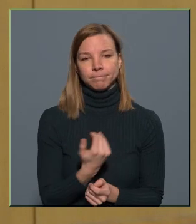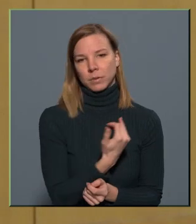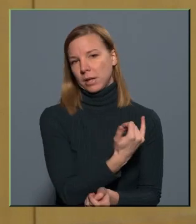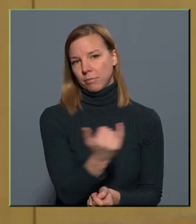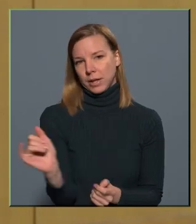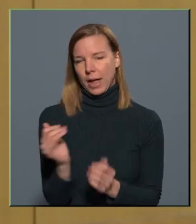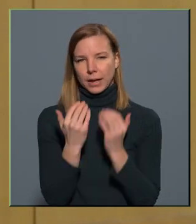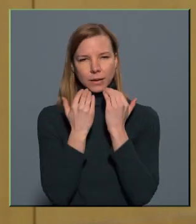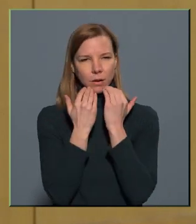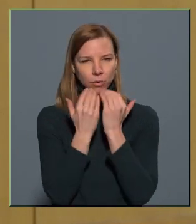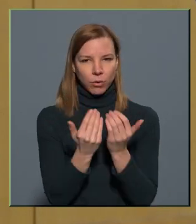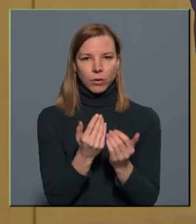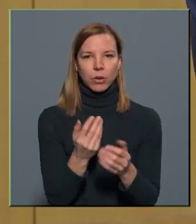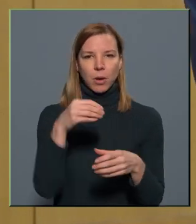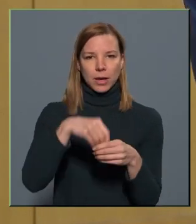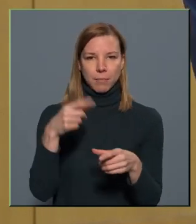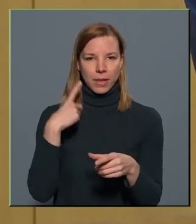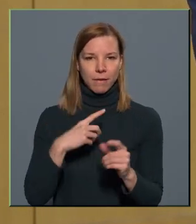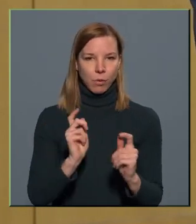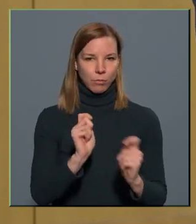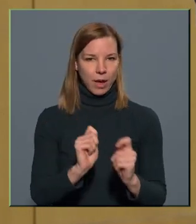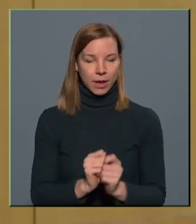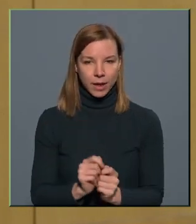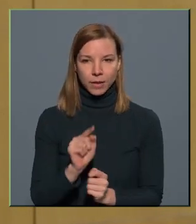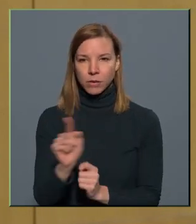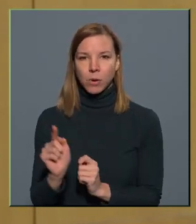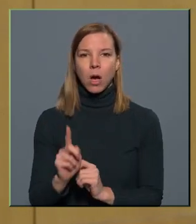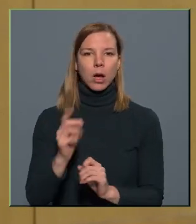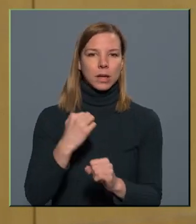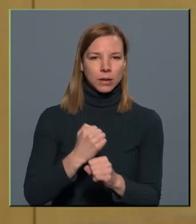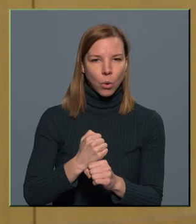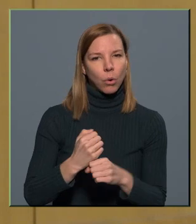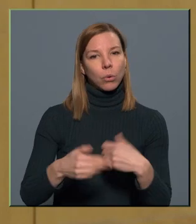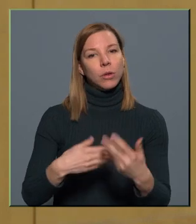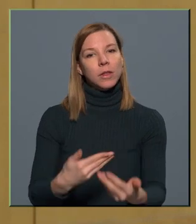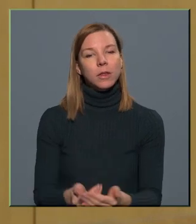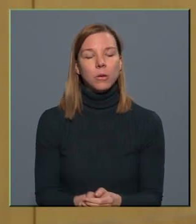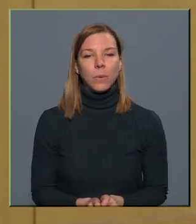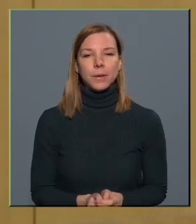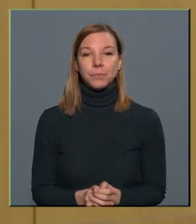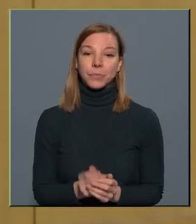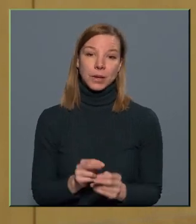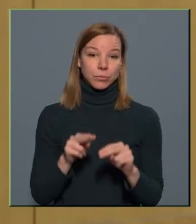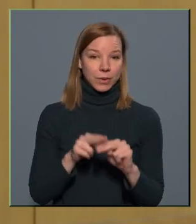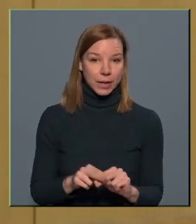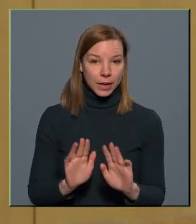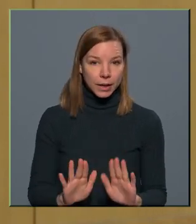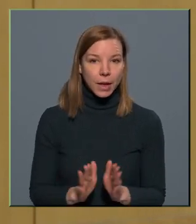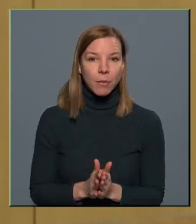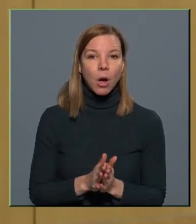részt vett ezen a pályázaton, aki dolgozott ezen a pályázaton, és ígérem, hogy az itt